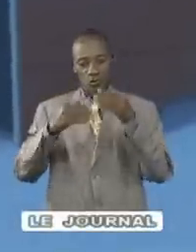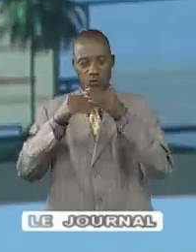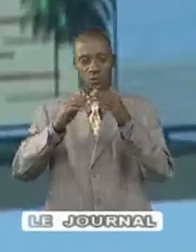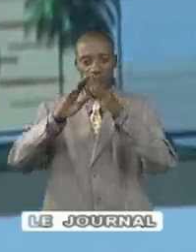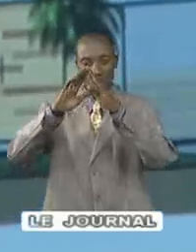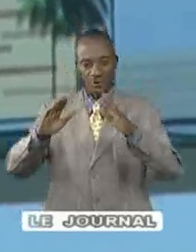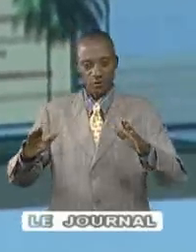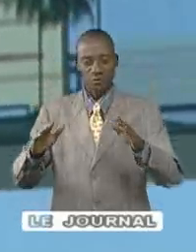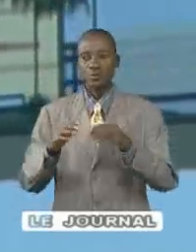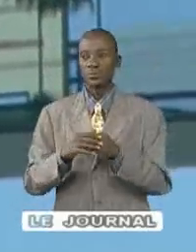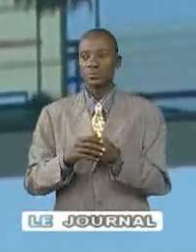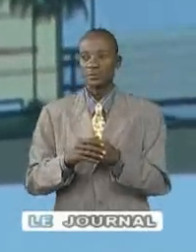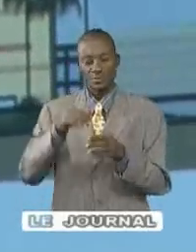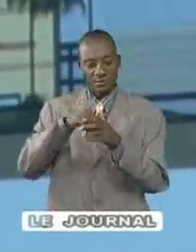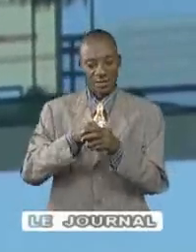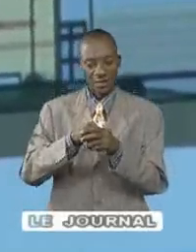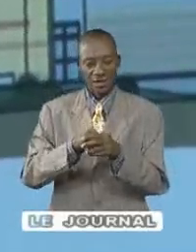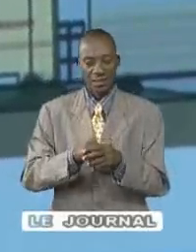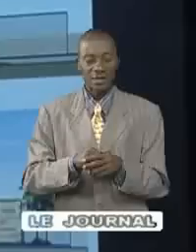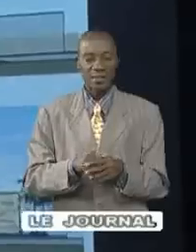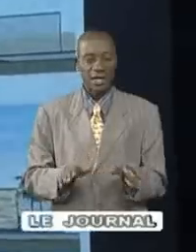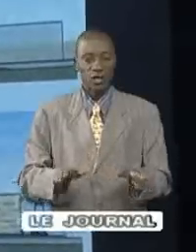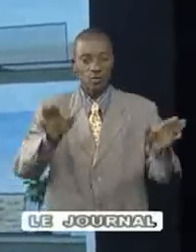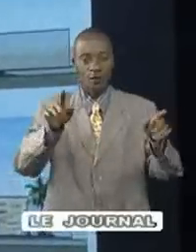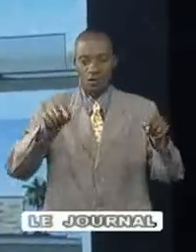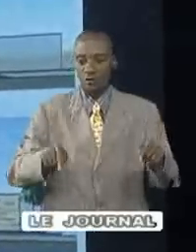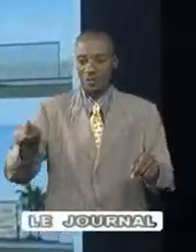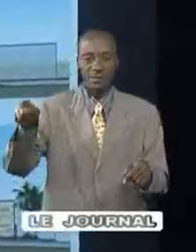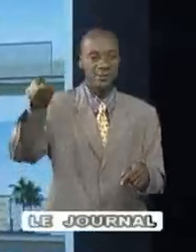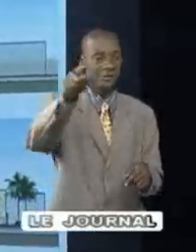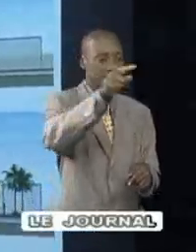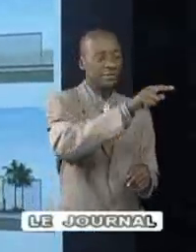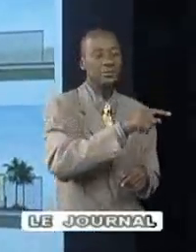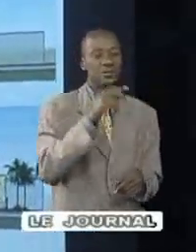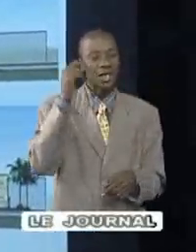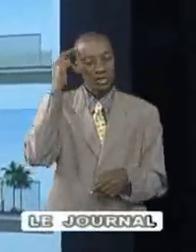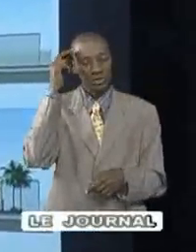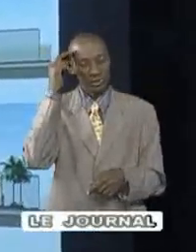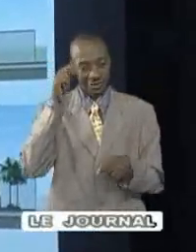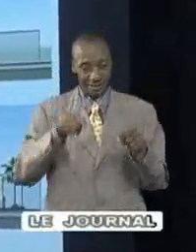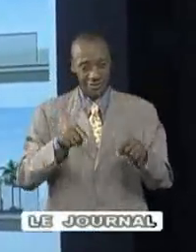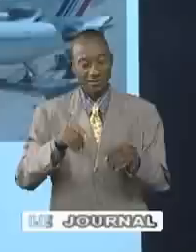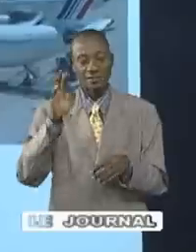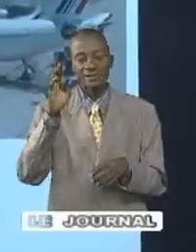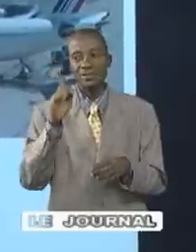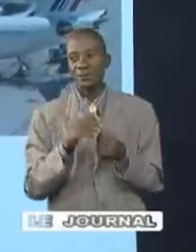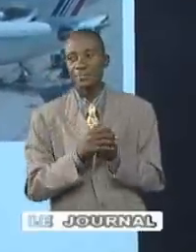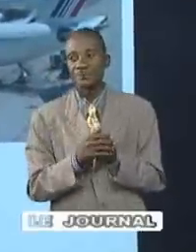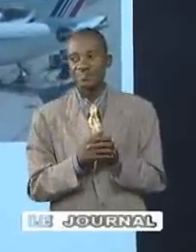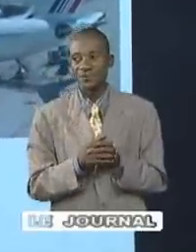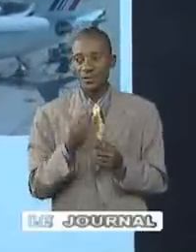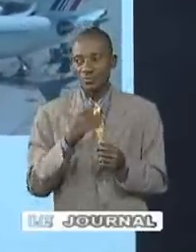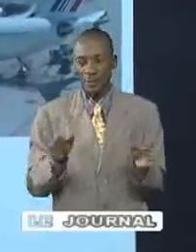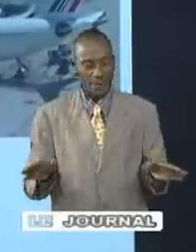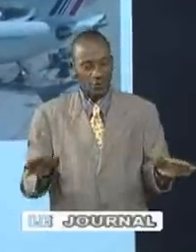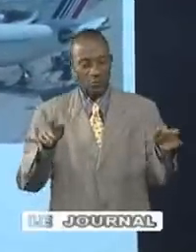de ces remarques pour finaliser le bâtiment. C'est un projet qui va permettre à la Régie des voies aériennes, à l'aéroport de Kinshasa, de